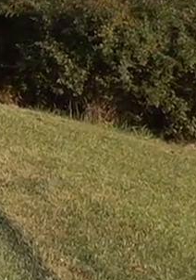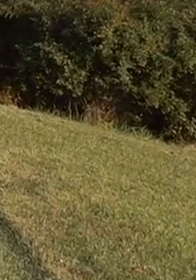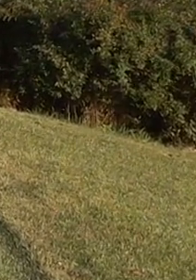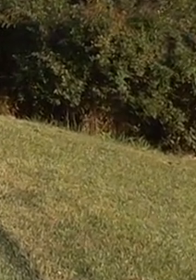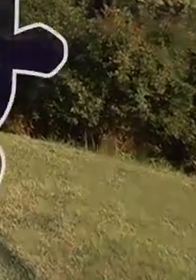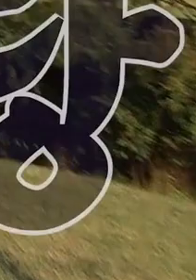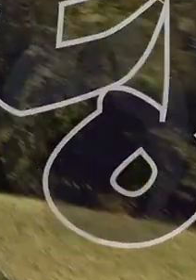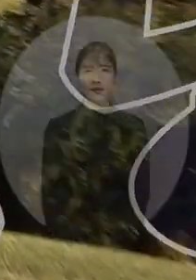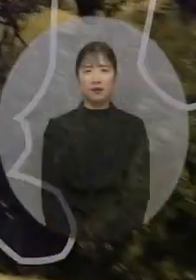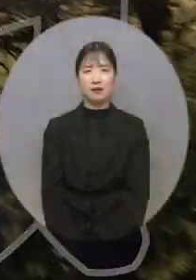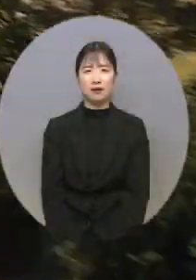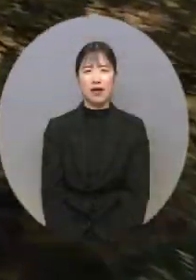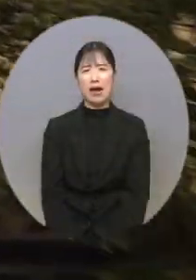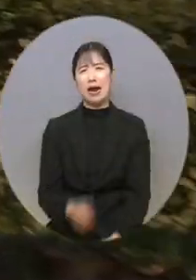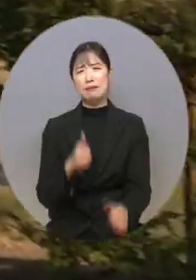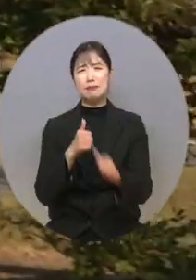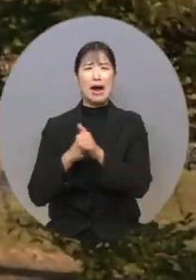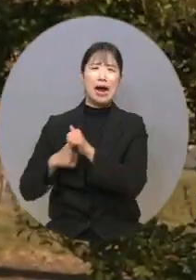아, 밀렸다.